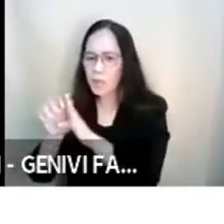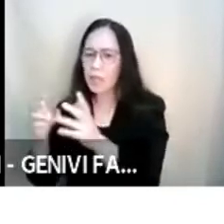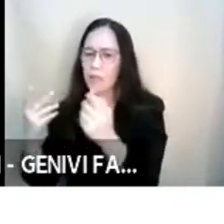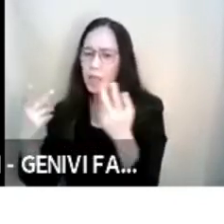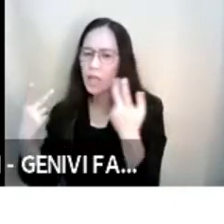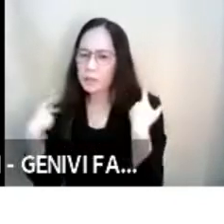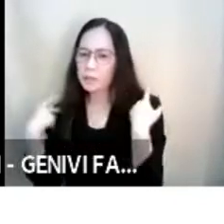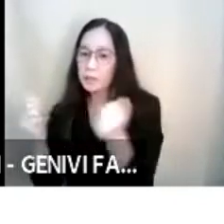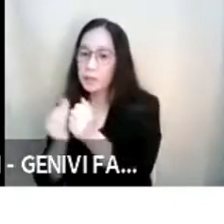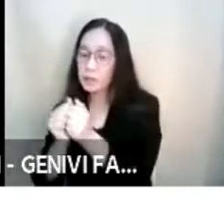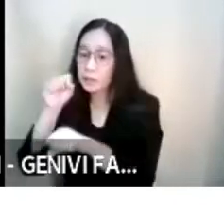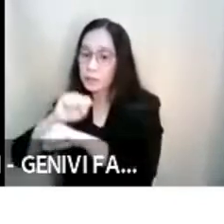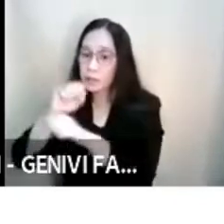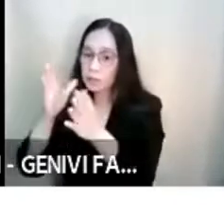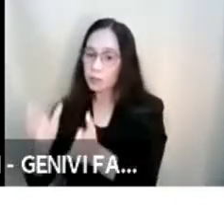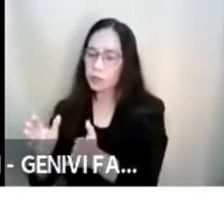trabaho na